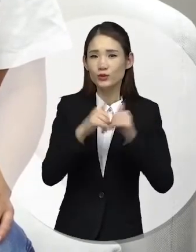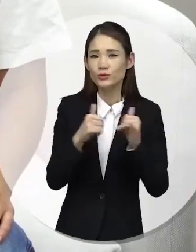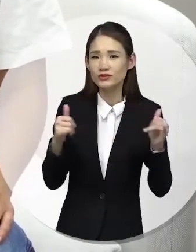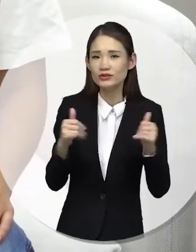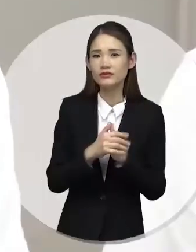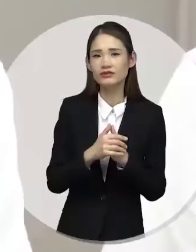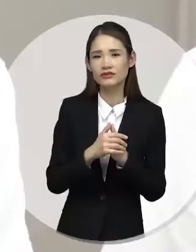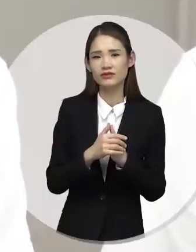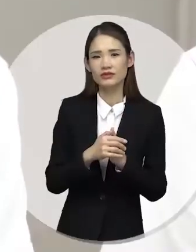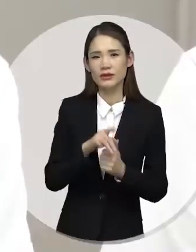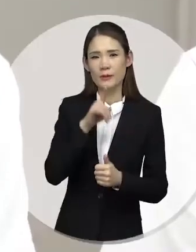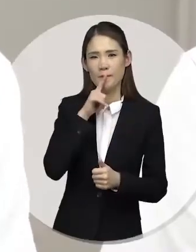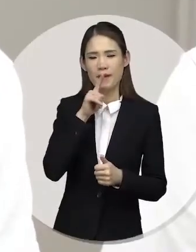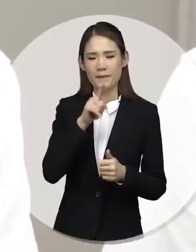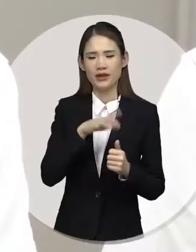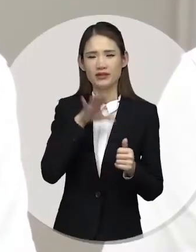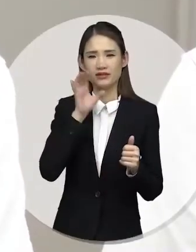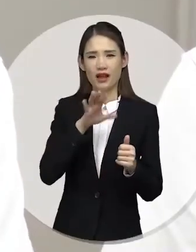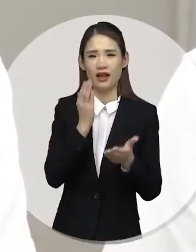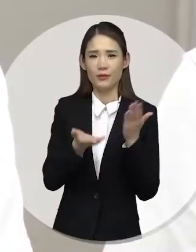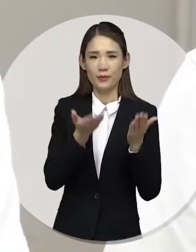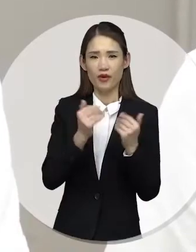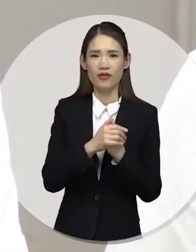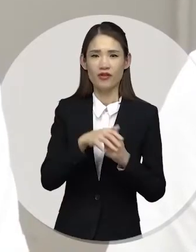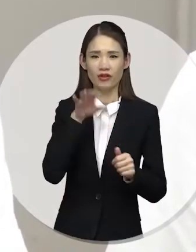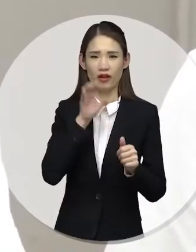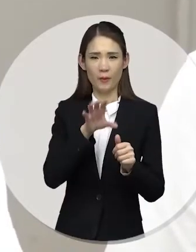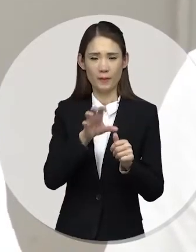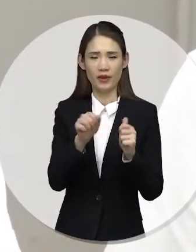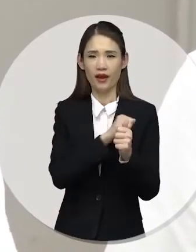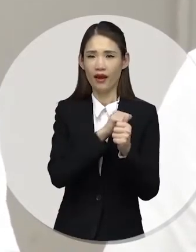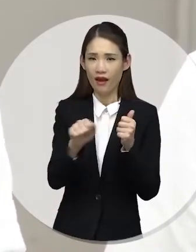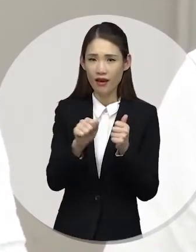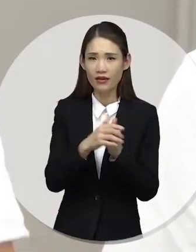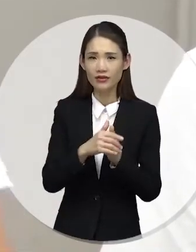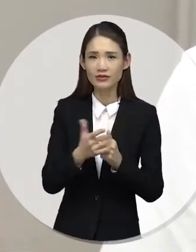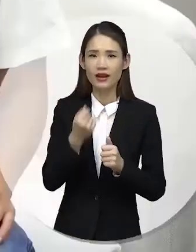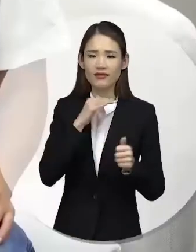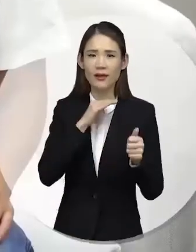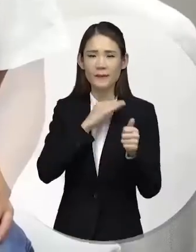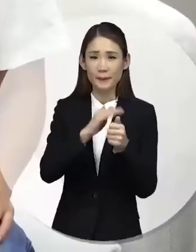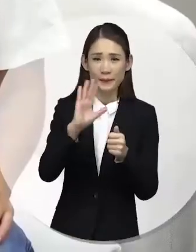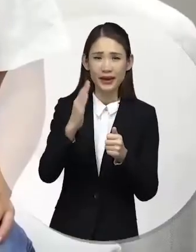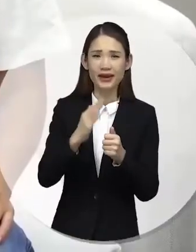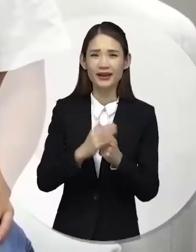종사를 했으면 막말, 차별, 협박, 학대